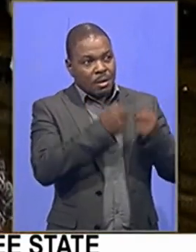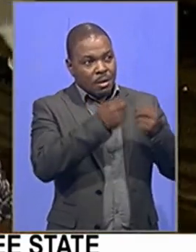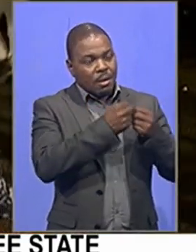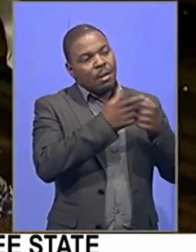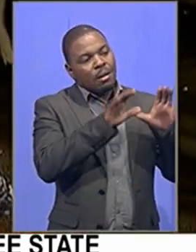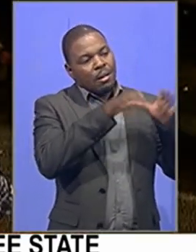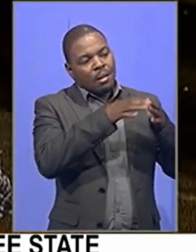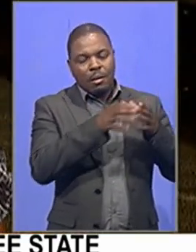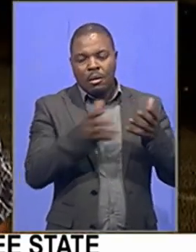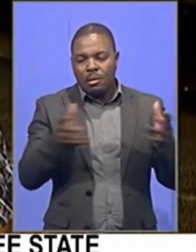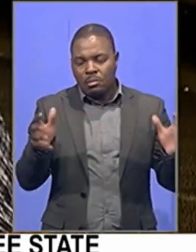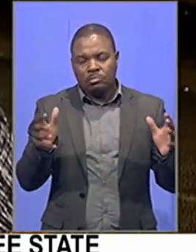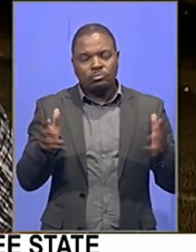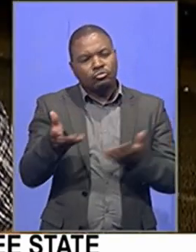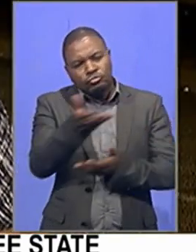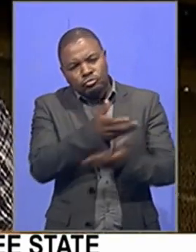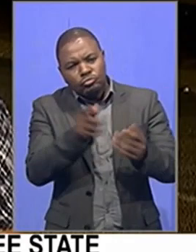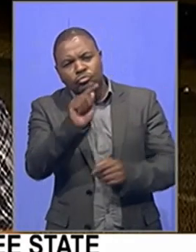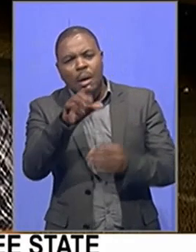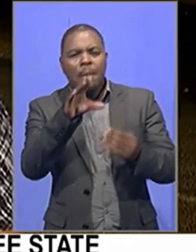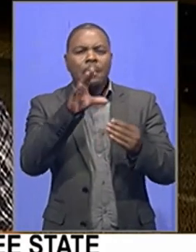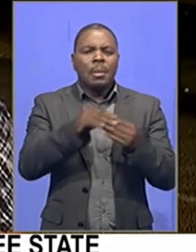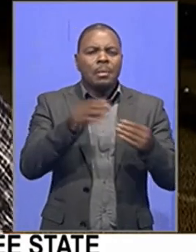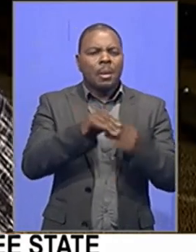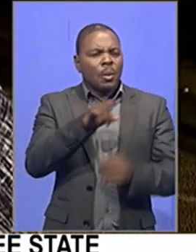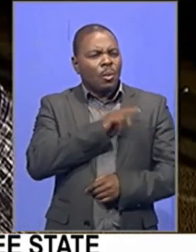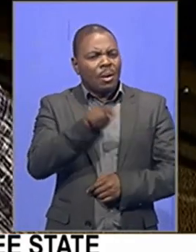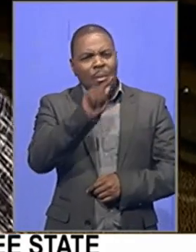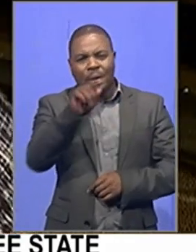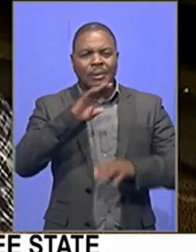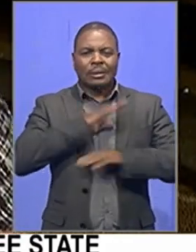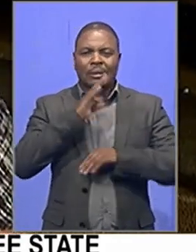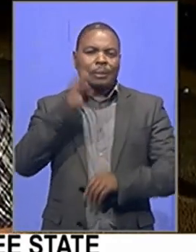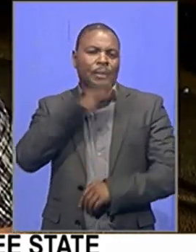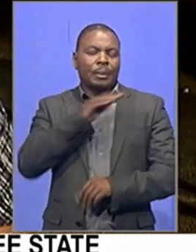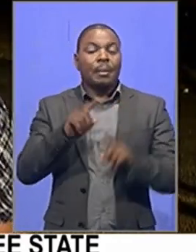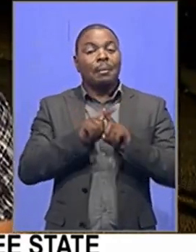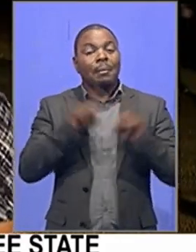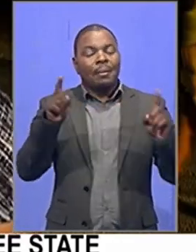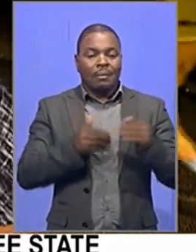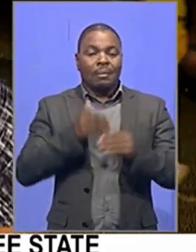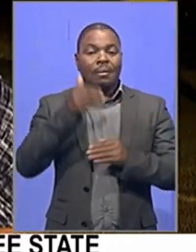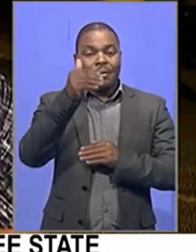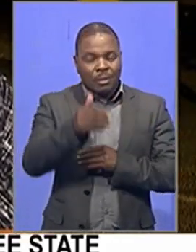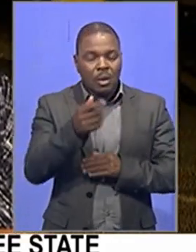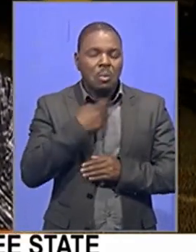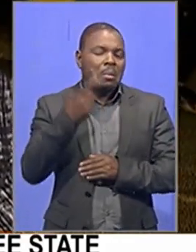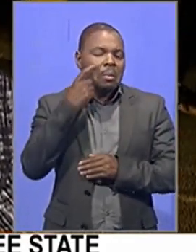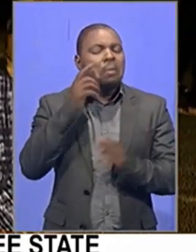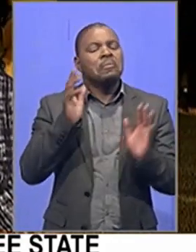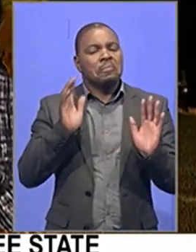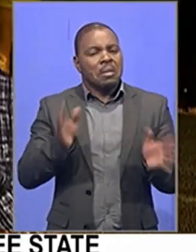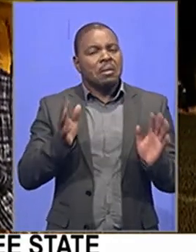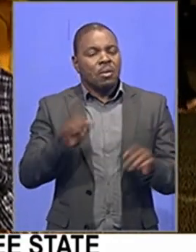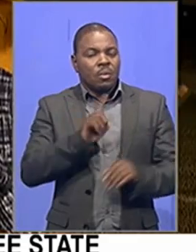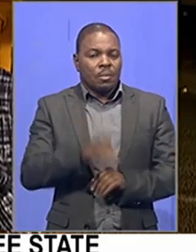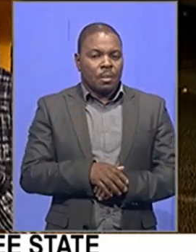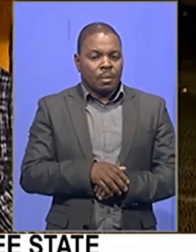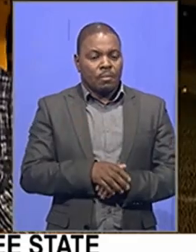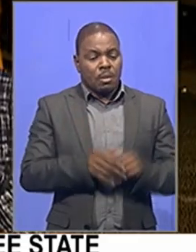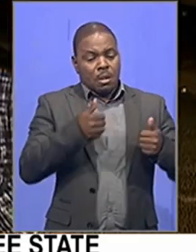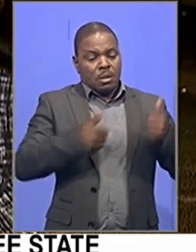ho buisana le ditho tseo ho neng o hlaloswa hore ha di a kgotsofala fela le ka morao ho mo re ile bona ka mora hore boetapele bo